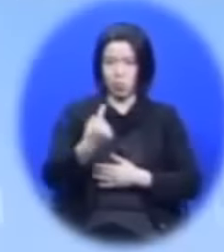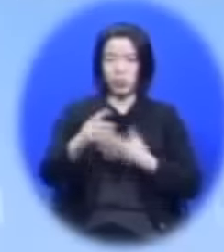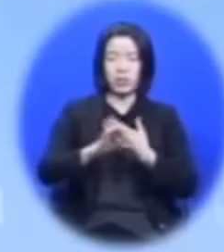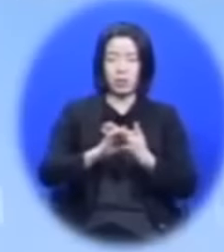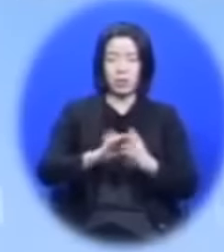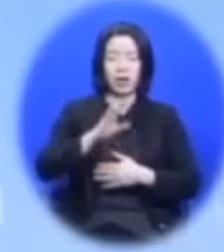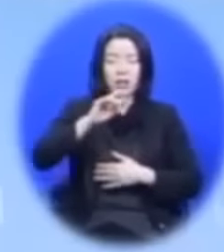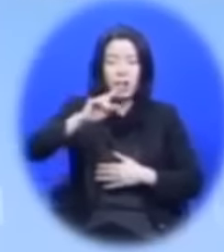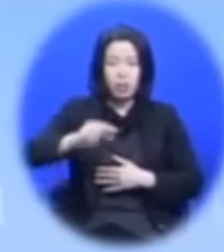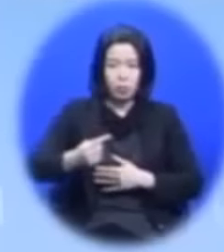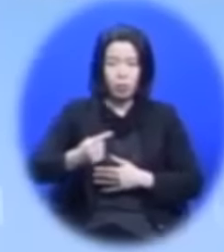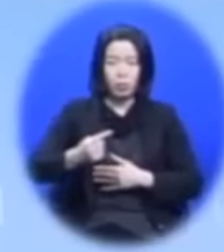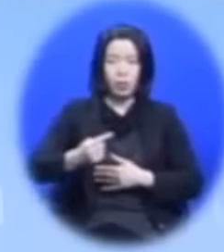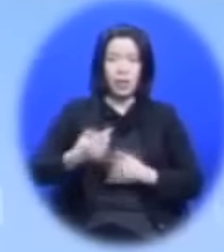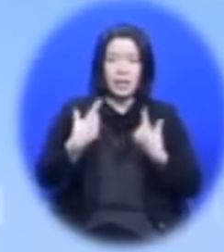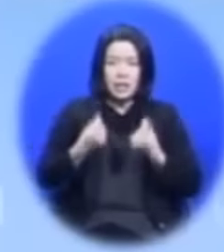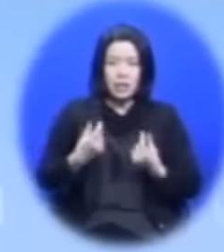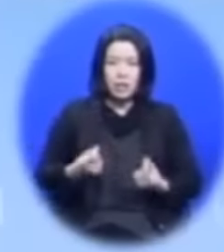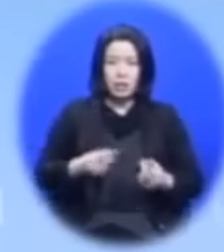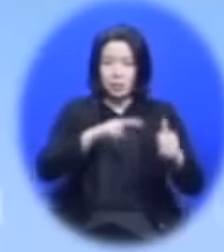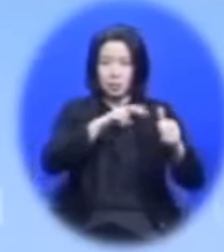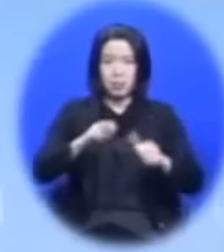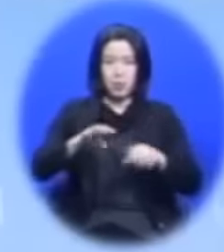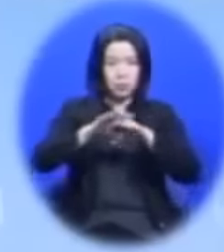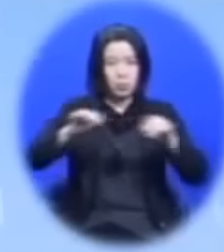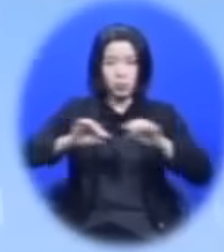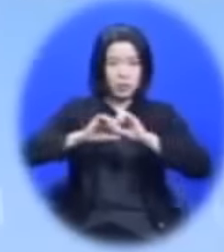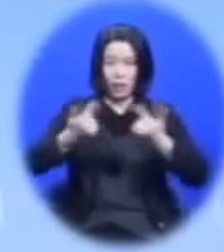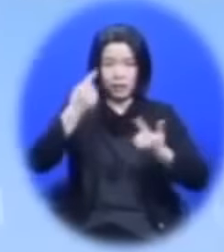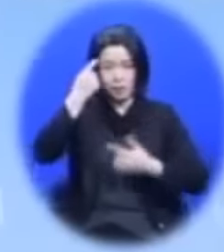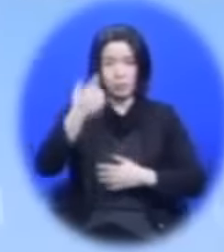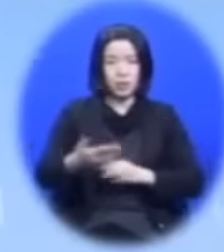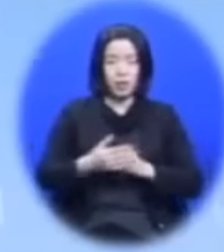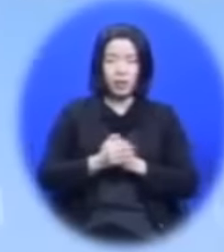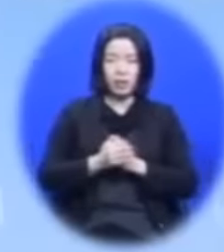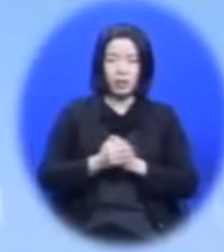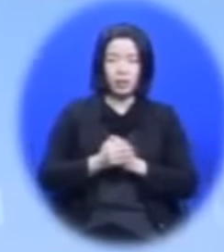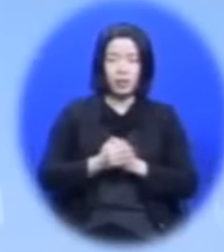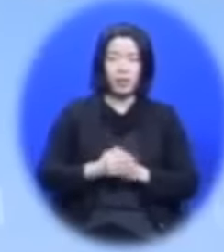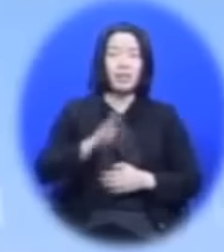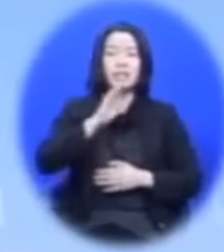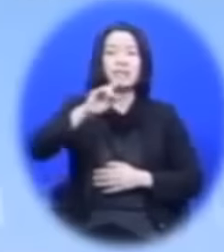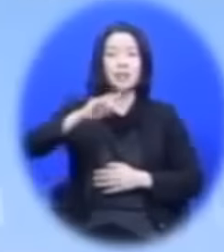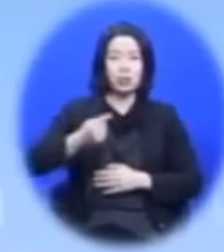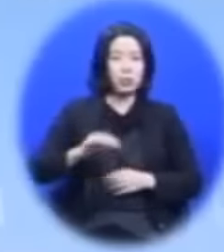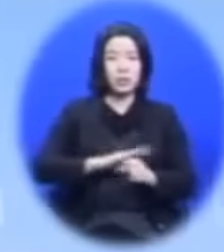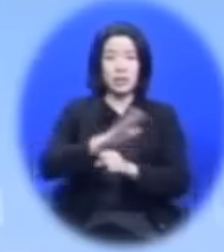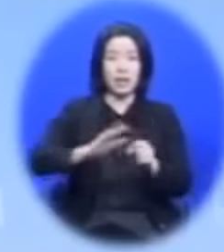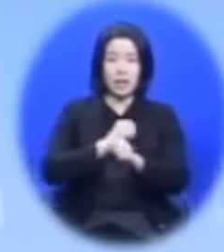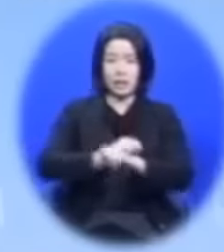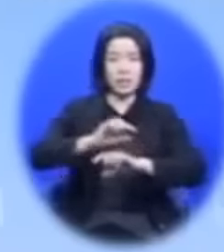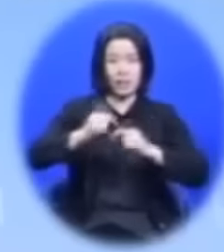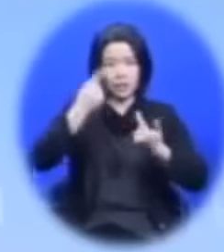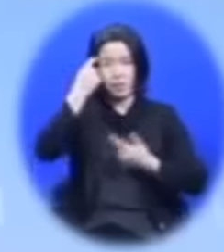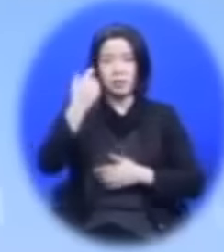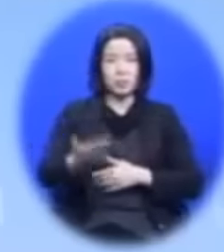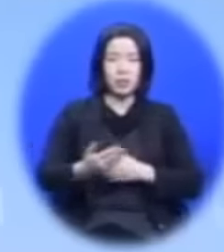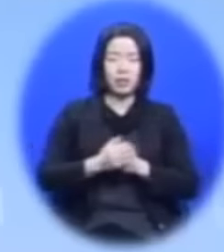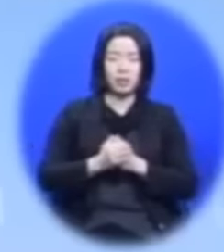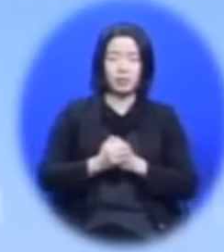그래도 여전히 미움을 풀지 않겠습니까? 그래도 사랑 안 하시겠습니까?